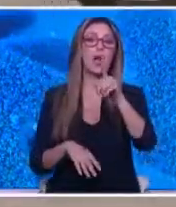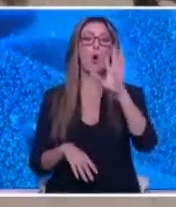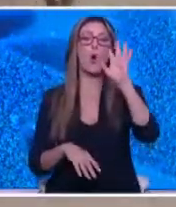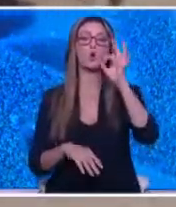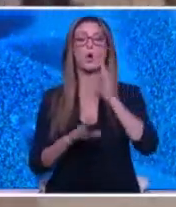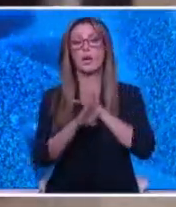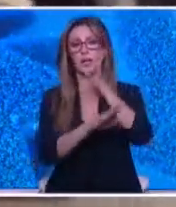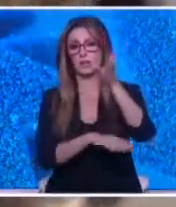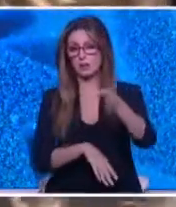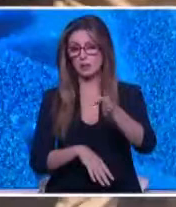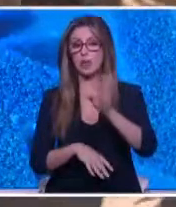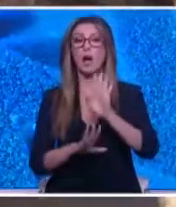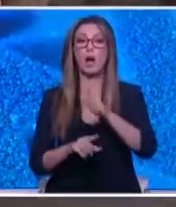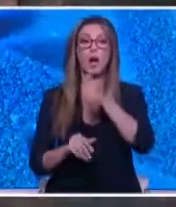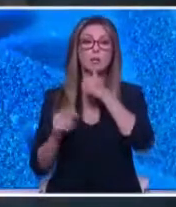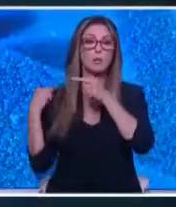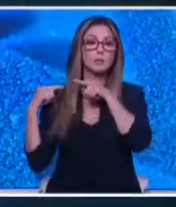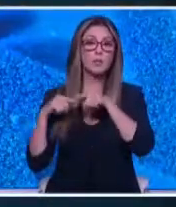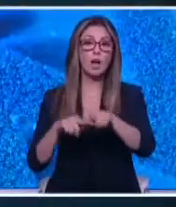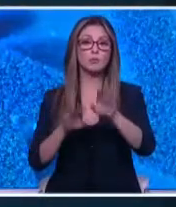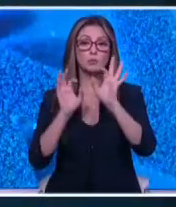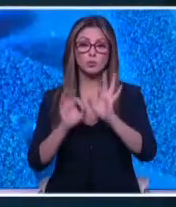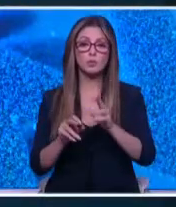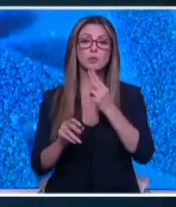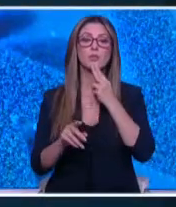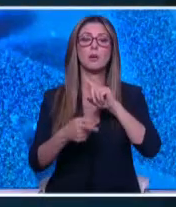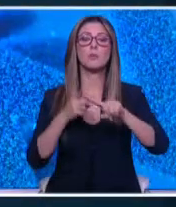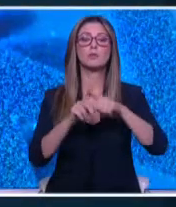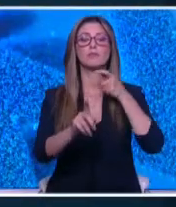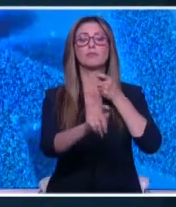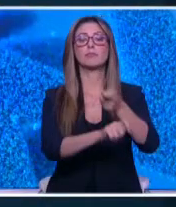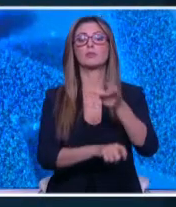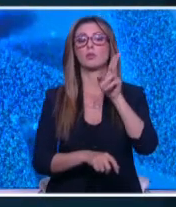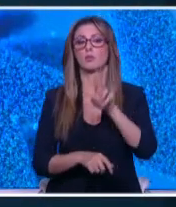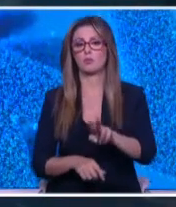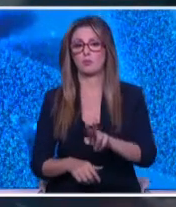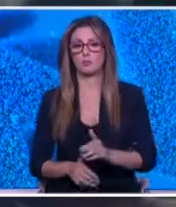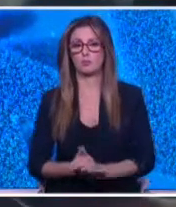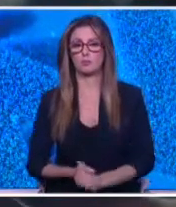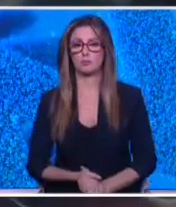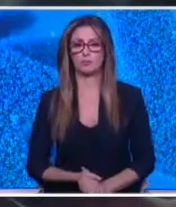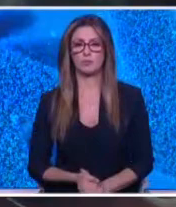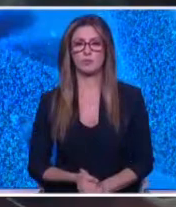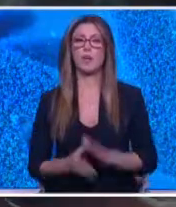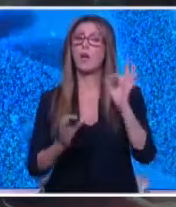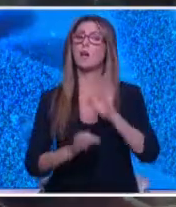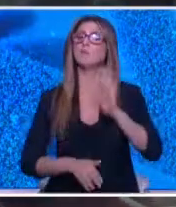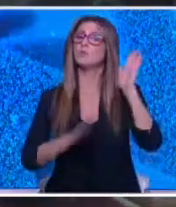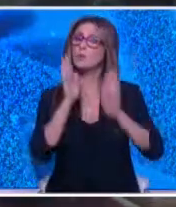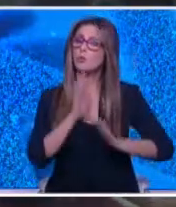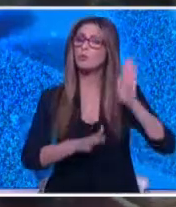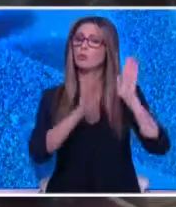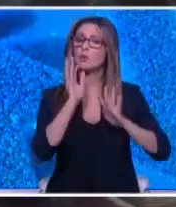terminaline gitti. Ancak takip eden eşi Haydar Çakıcı kadını bıçaklayarak öldürdü. Devamlı işte